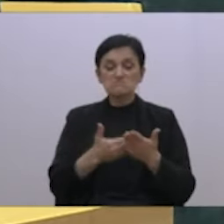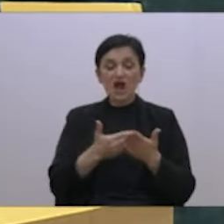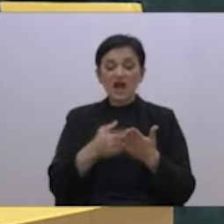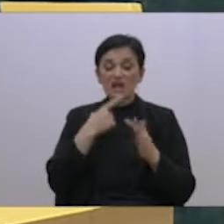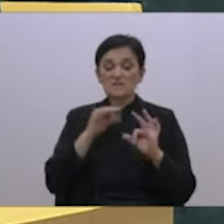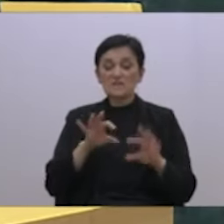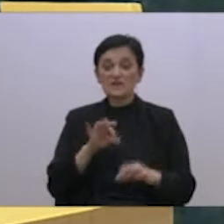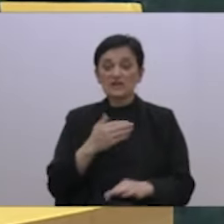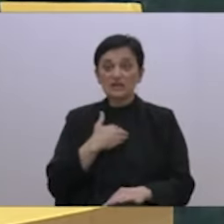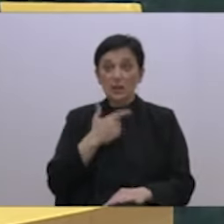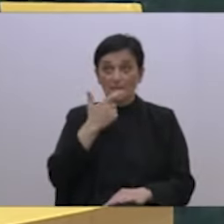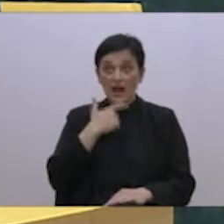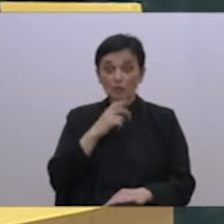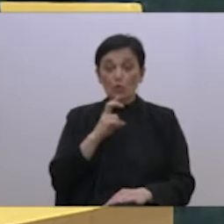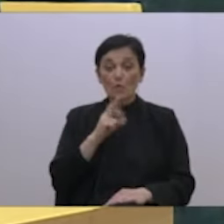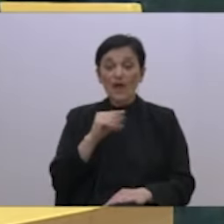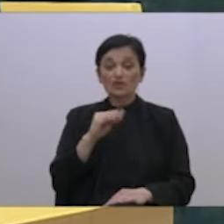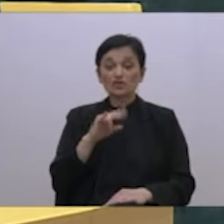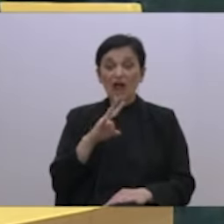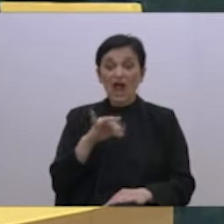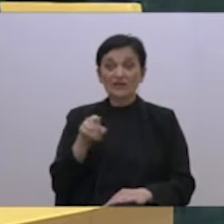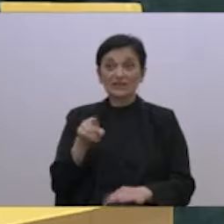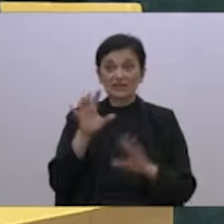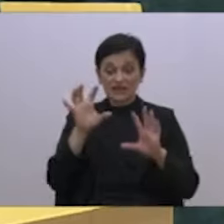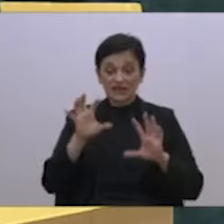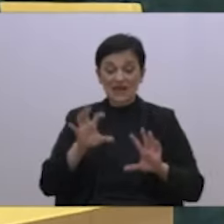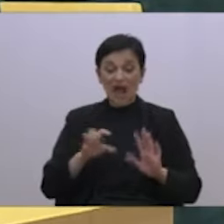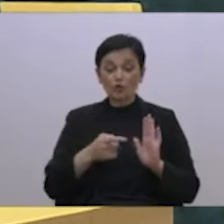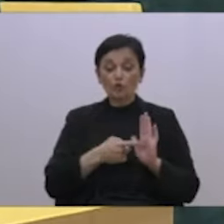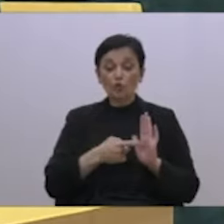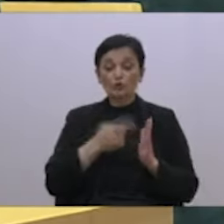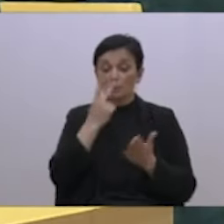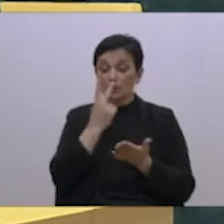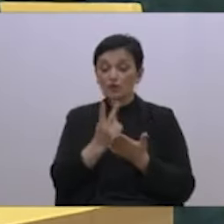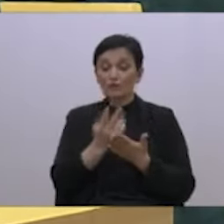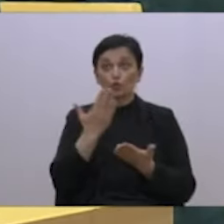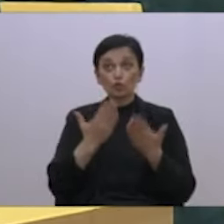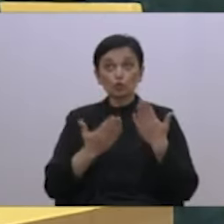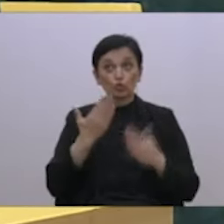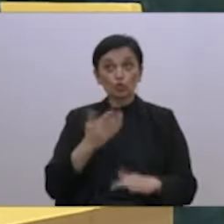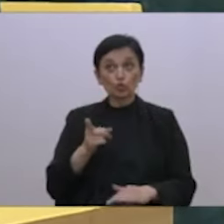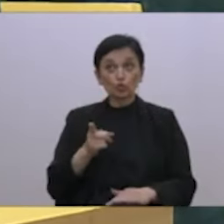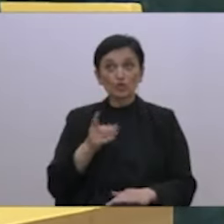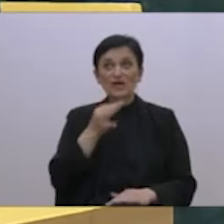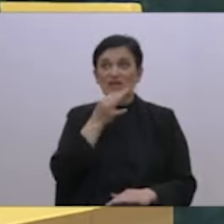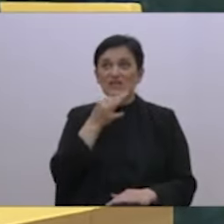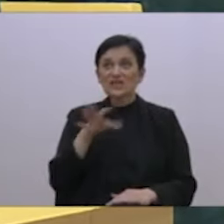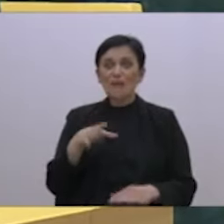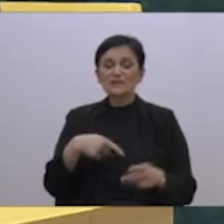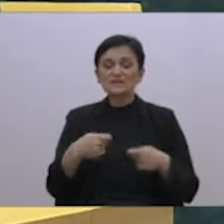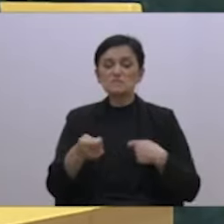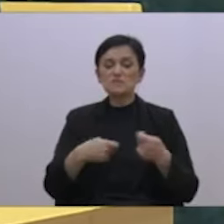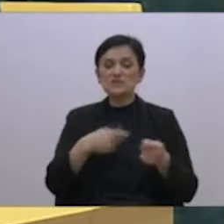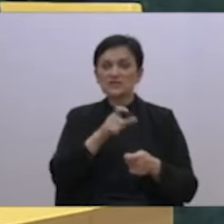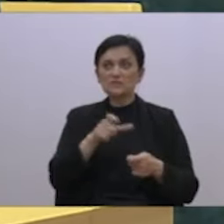მოვიყვანო. ბატონ ბეჟანი ამ კანონის მიხედვით თუ ის და ნებისმიერი ბიზნესმენი